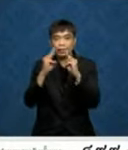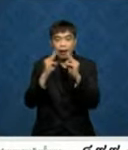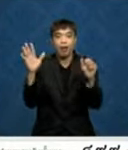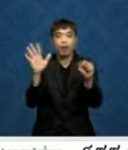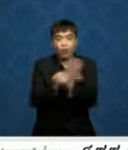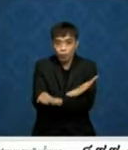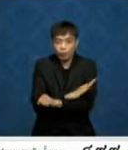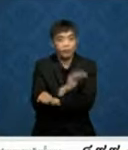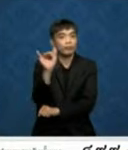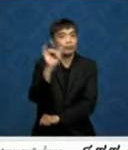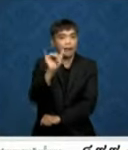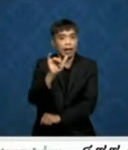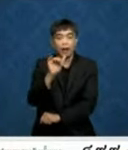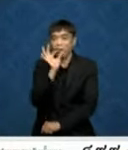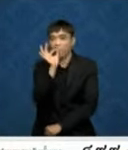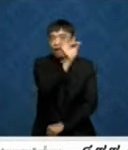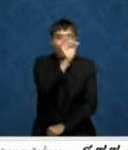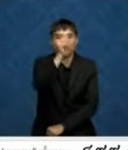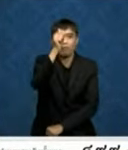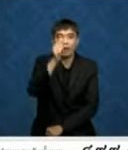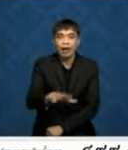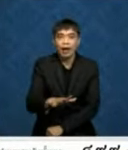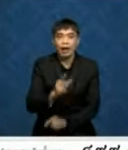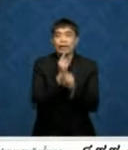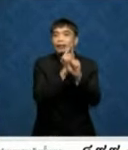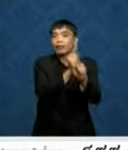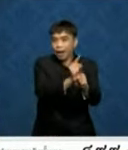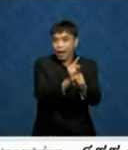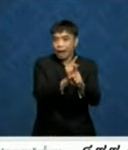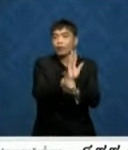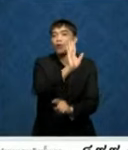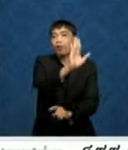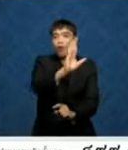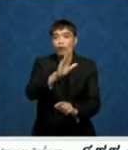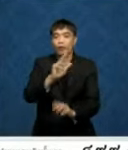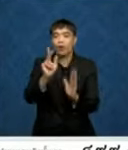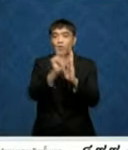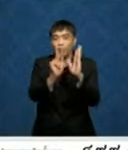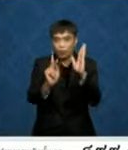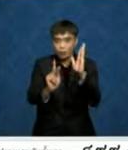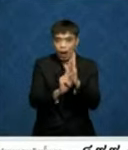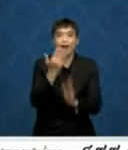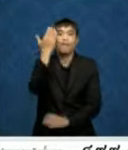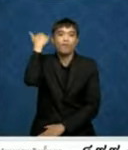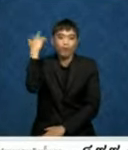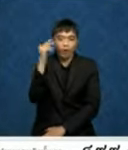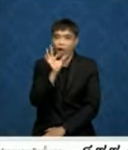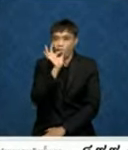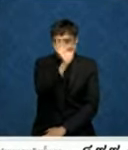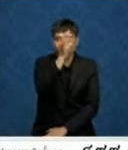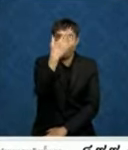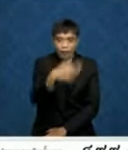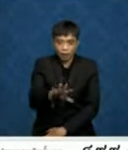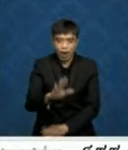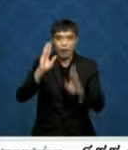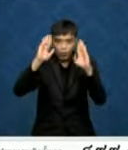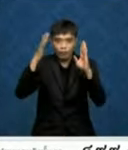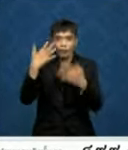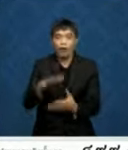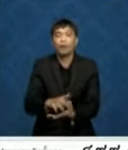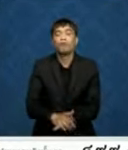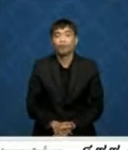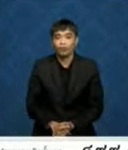ศาลฎีกาที่เทียบเคียงได้คือคำพิพากษาศาลฎีกาที่1566/2499ให้ท่านประธานได้ลองไปดูได้นะครับท่านประธาน